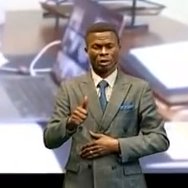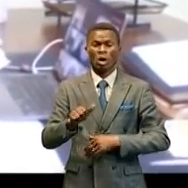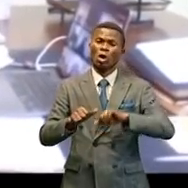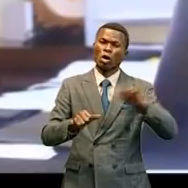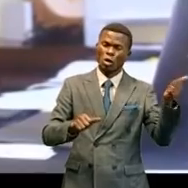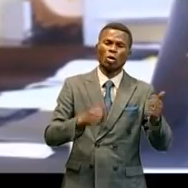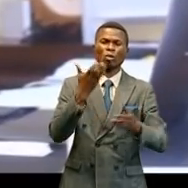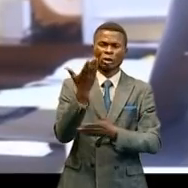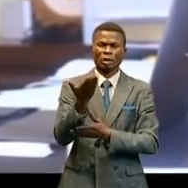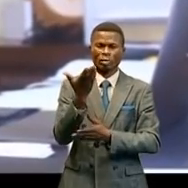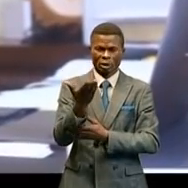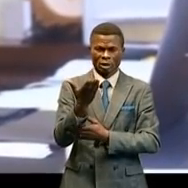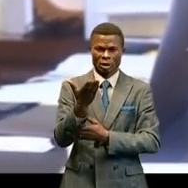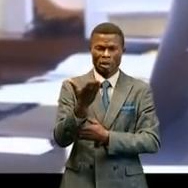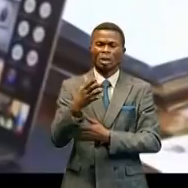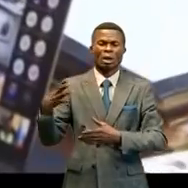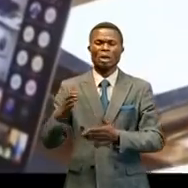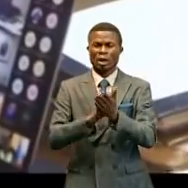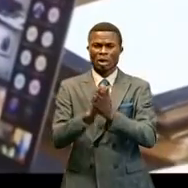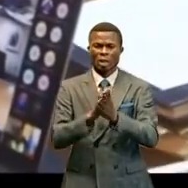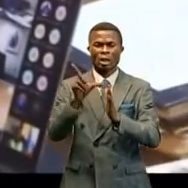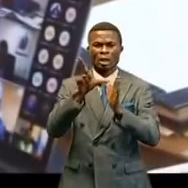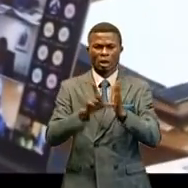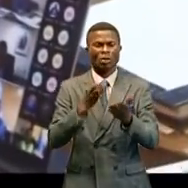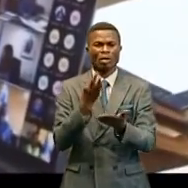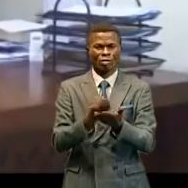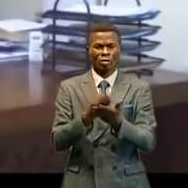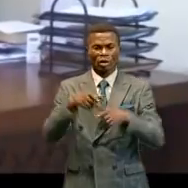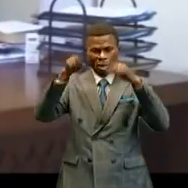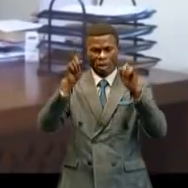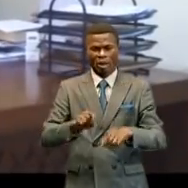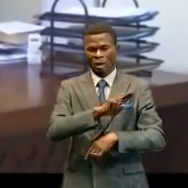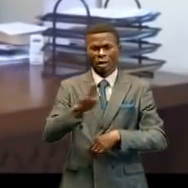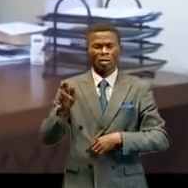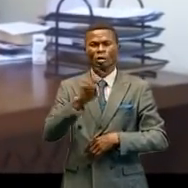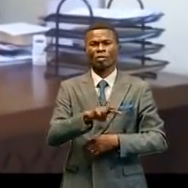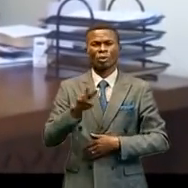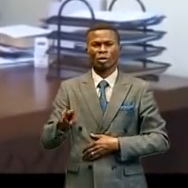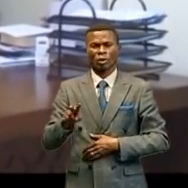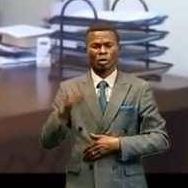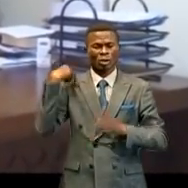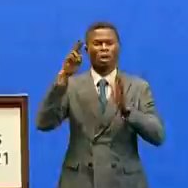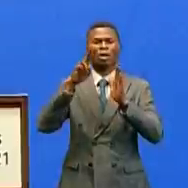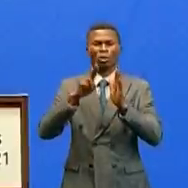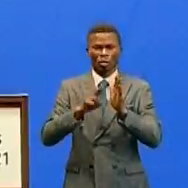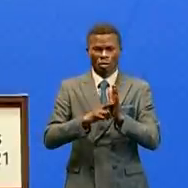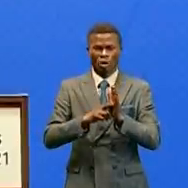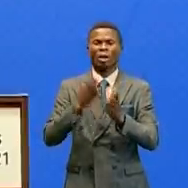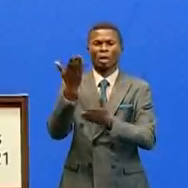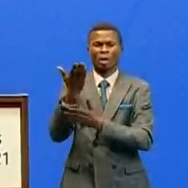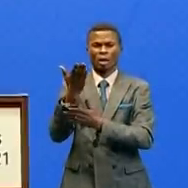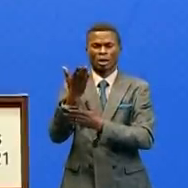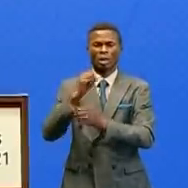autres revendications seront prises en compte dans la loi des finances pour l'exercice 2022. Le gouvernement a invité